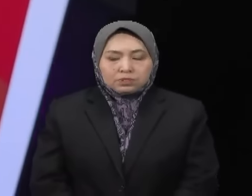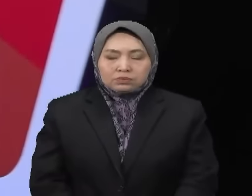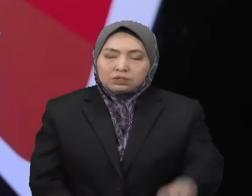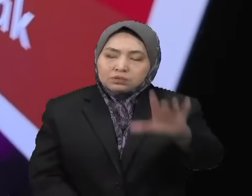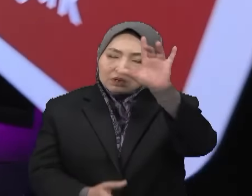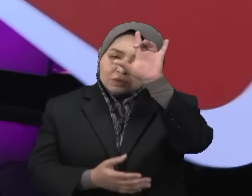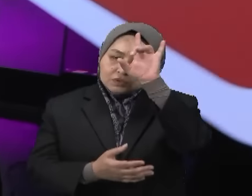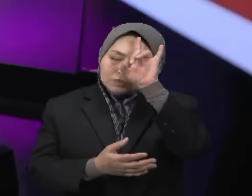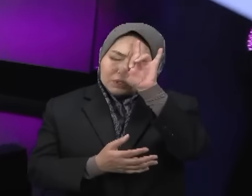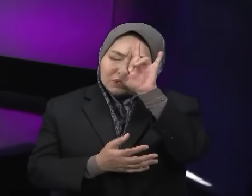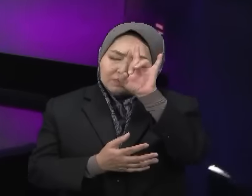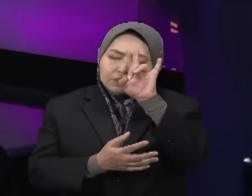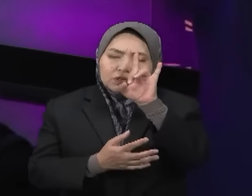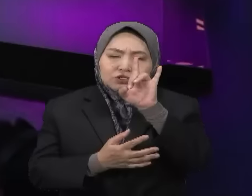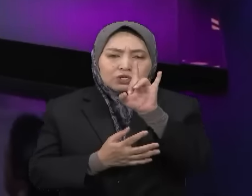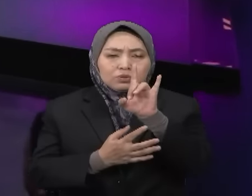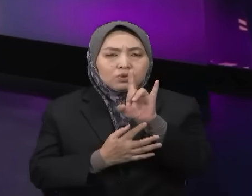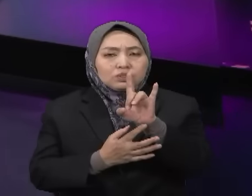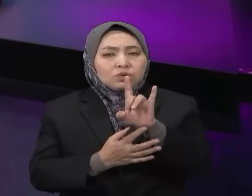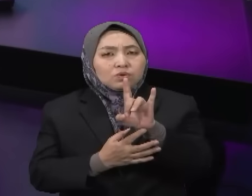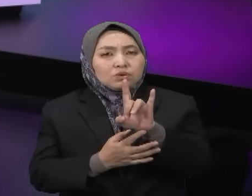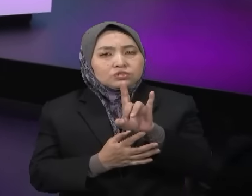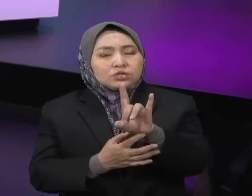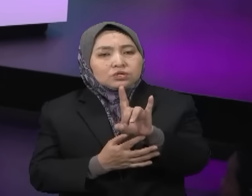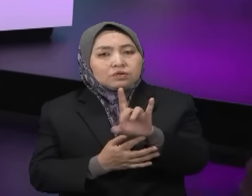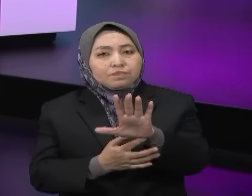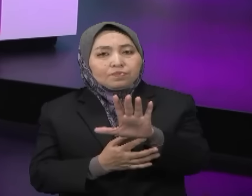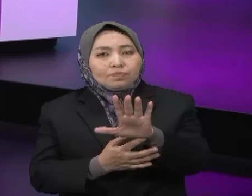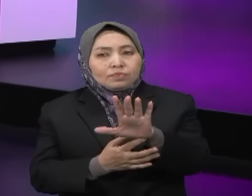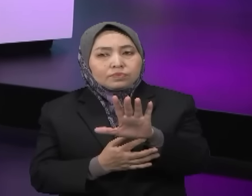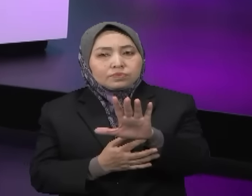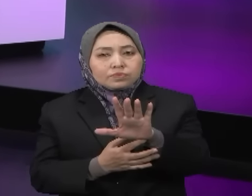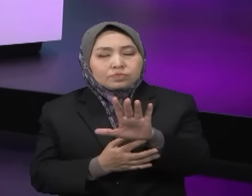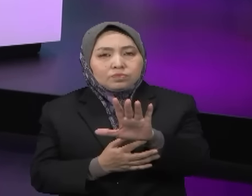أعوذ بالله من الشيطان الرجيم